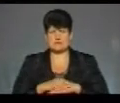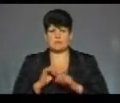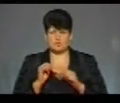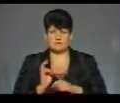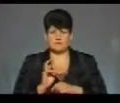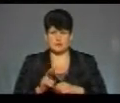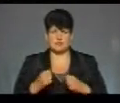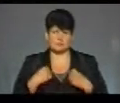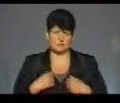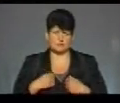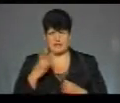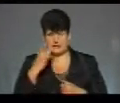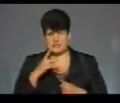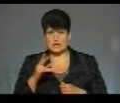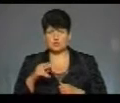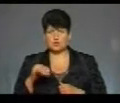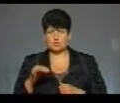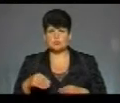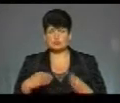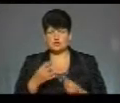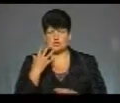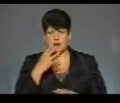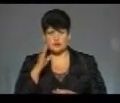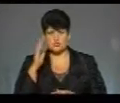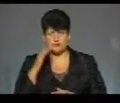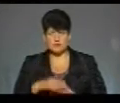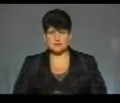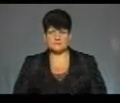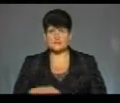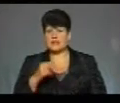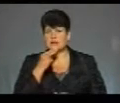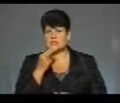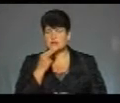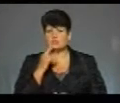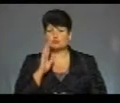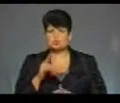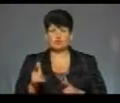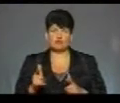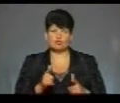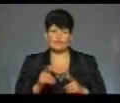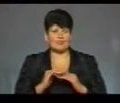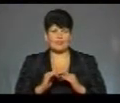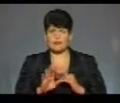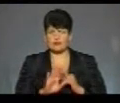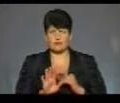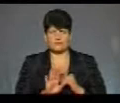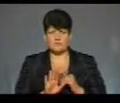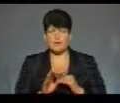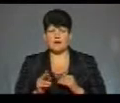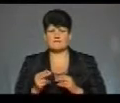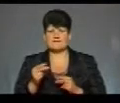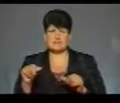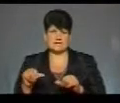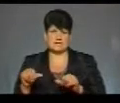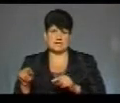прийти і прийняти літній душ і також з подачею гарячої води. Їжу для резервістів будуть готувати не в польових умовах, а у